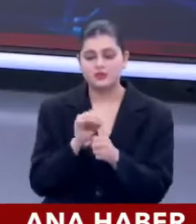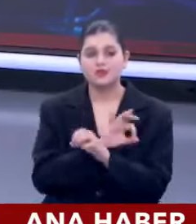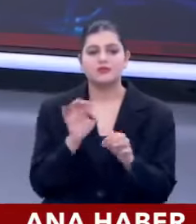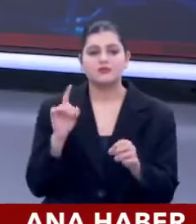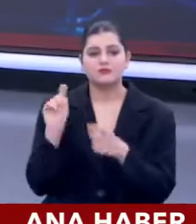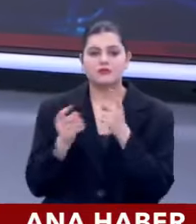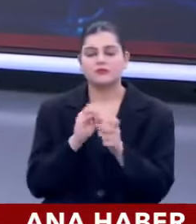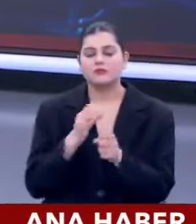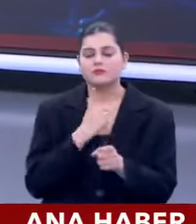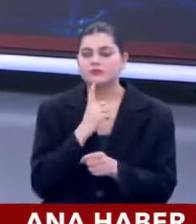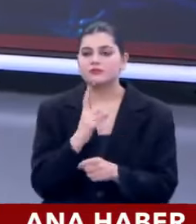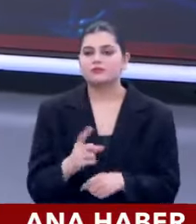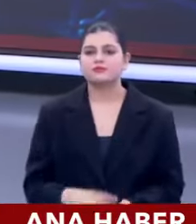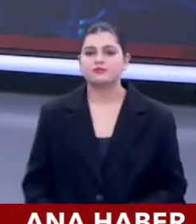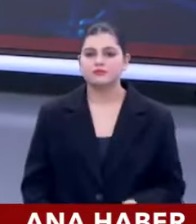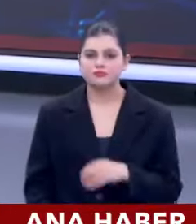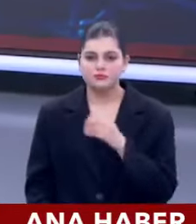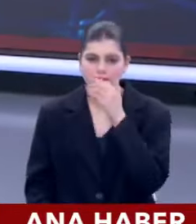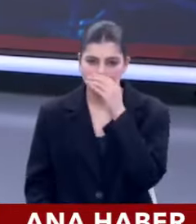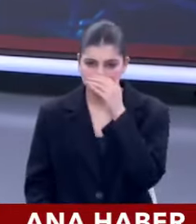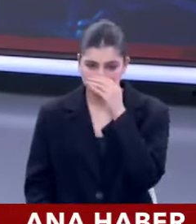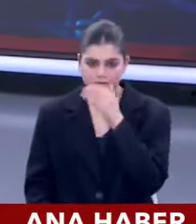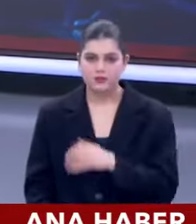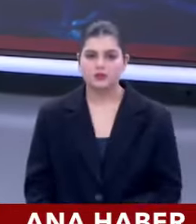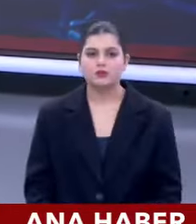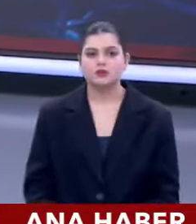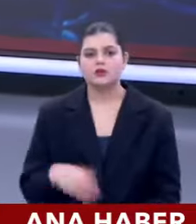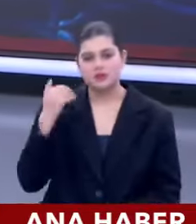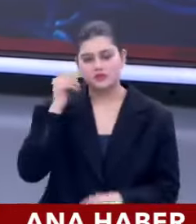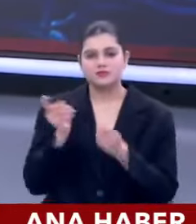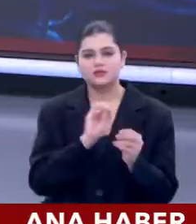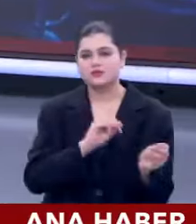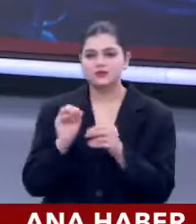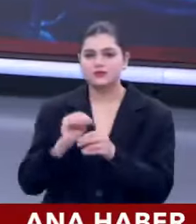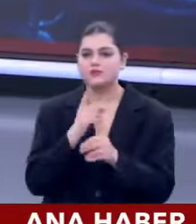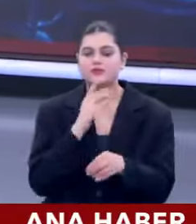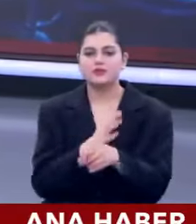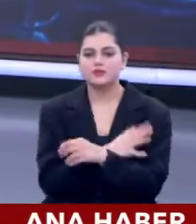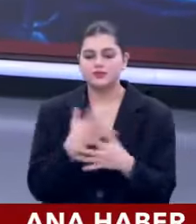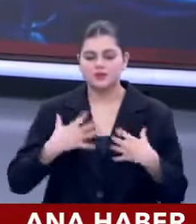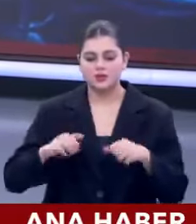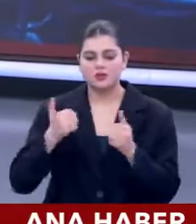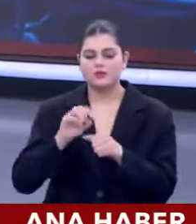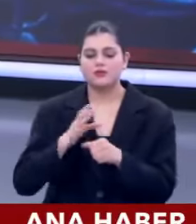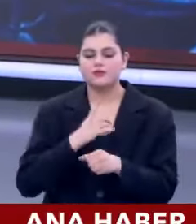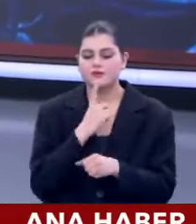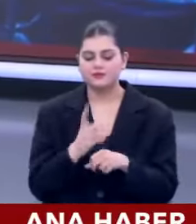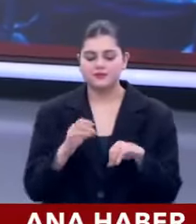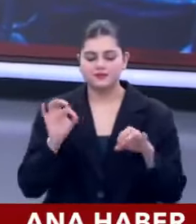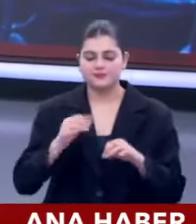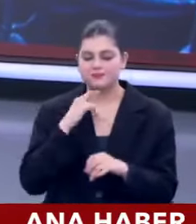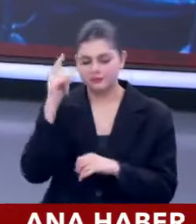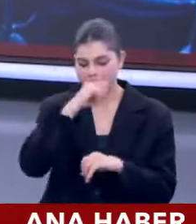adına bazı Sahtekarlar piyasaya sahte ürünler sürüyorlardı vatandaşın sağlığıyla oynuyorlardı şimdi